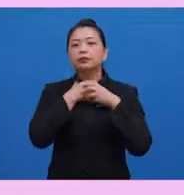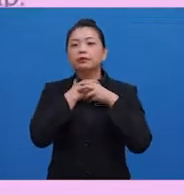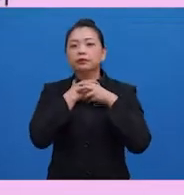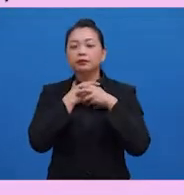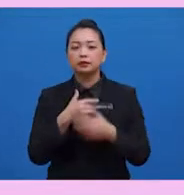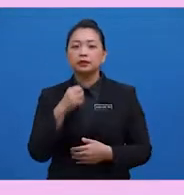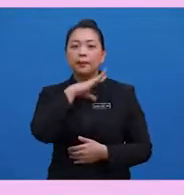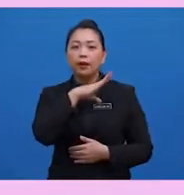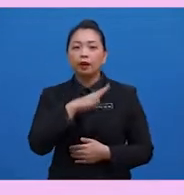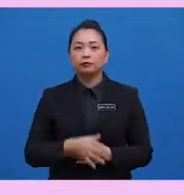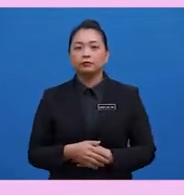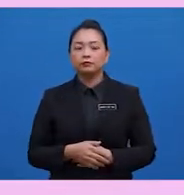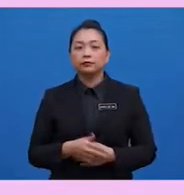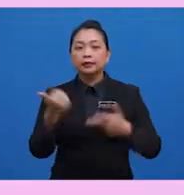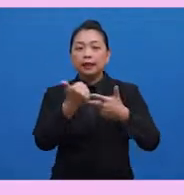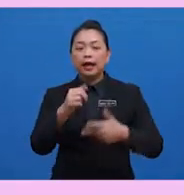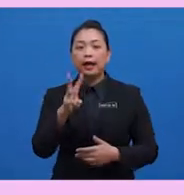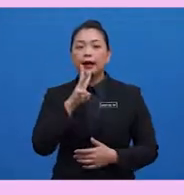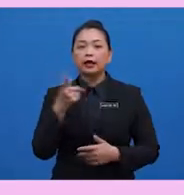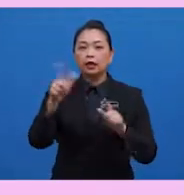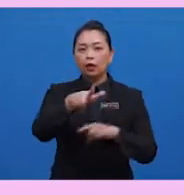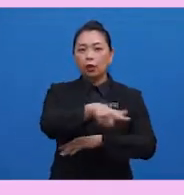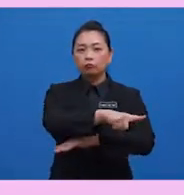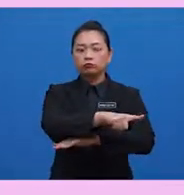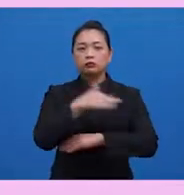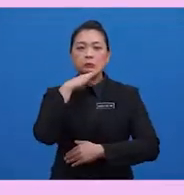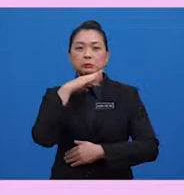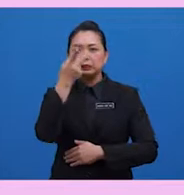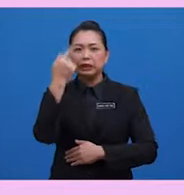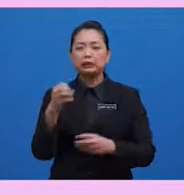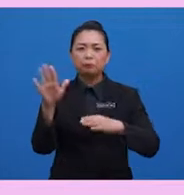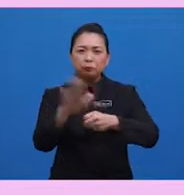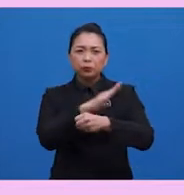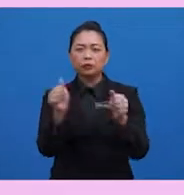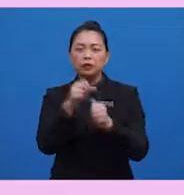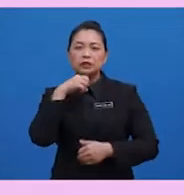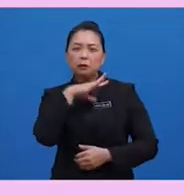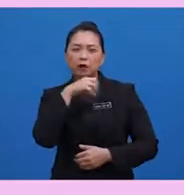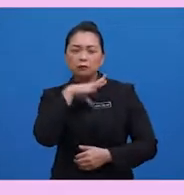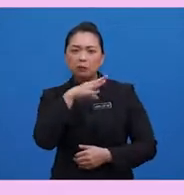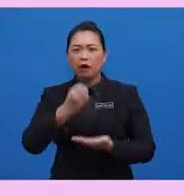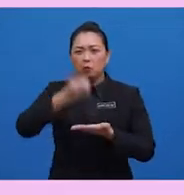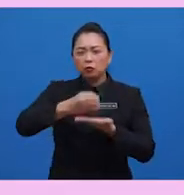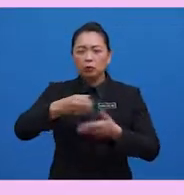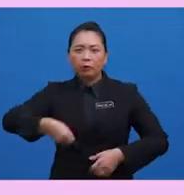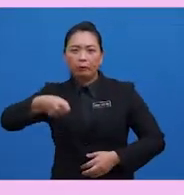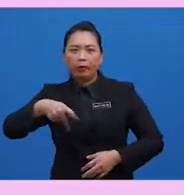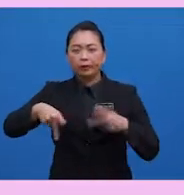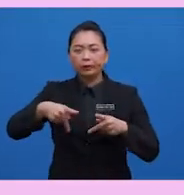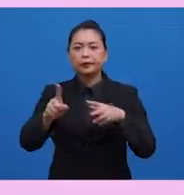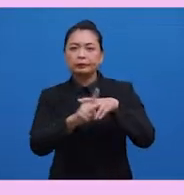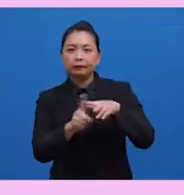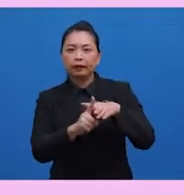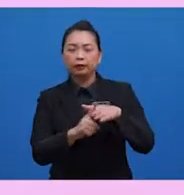sampah. Dan ketiga, air laut menjadi tercemar kerana dipenuhi dengan sampah sarap seperti botol plastik, beg plastik,